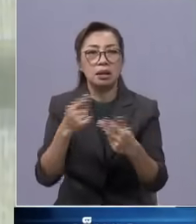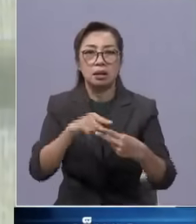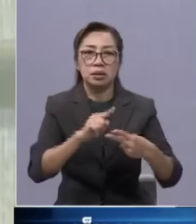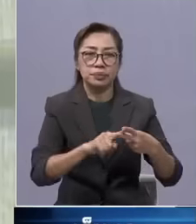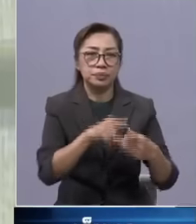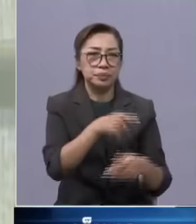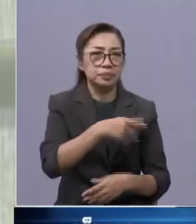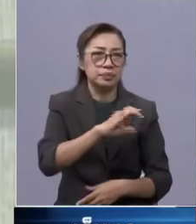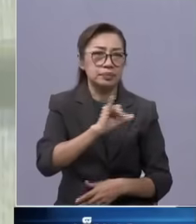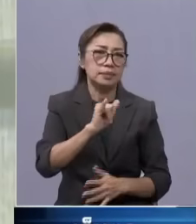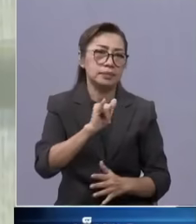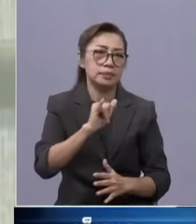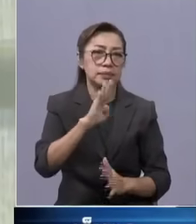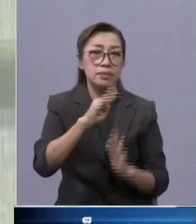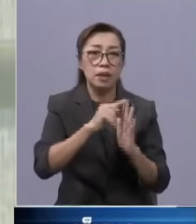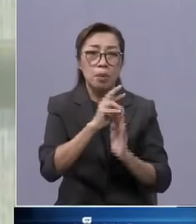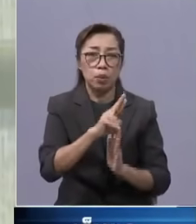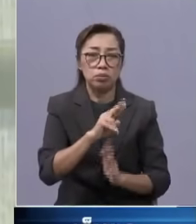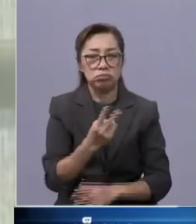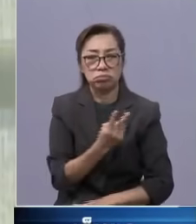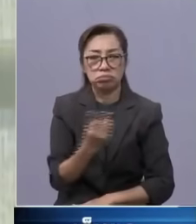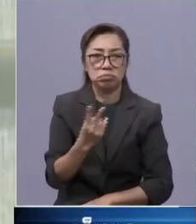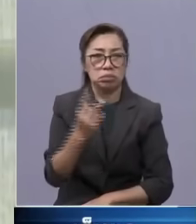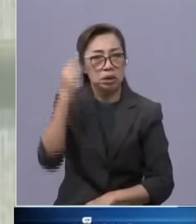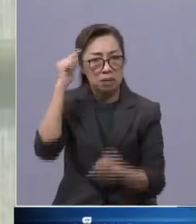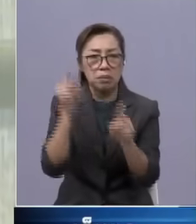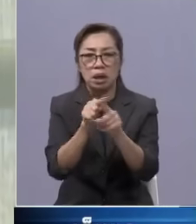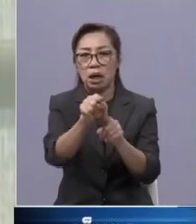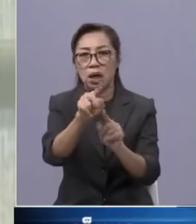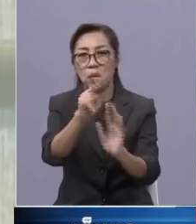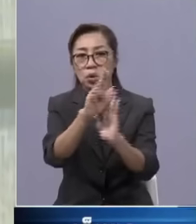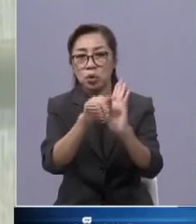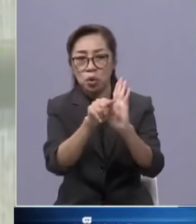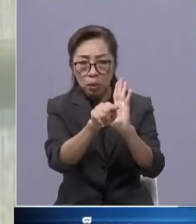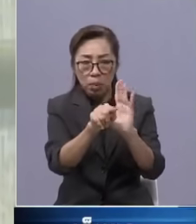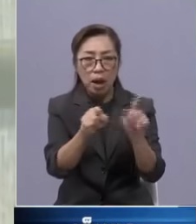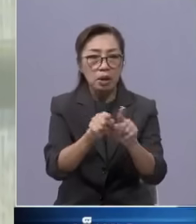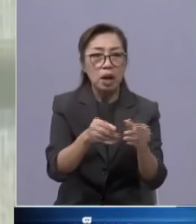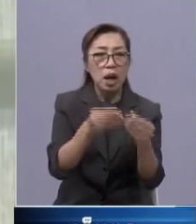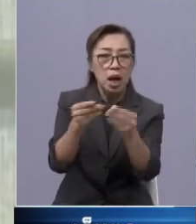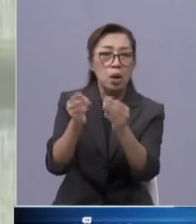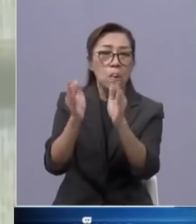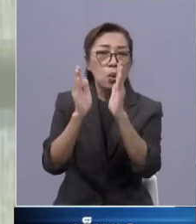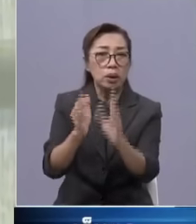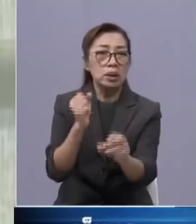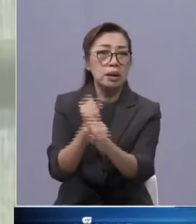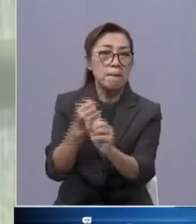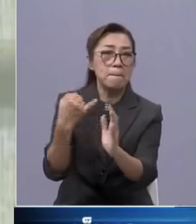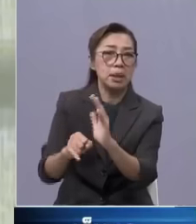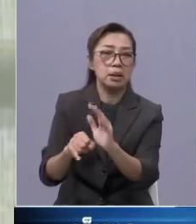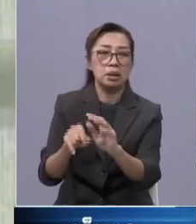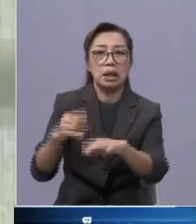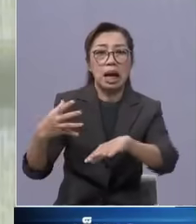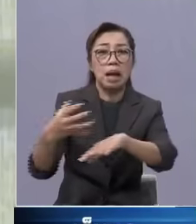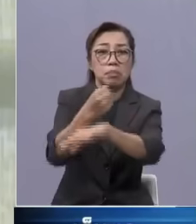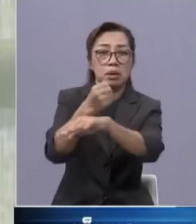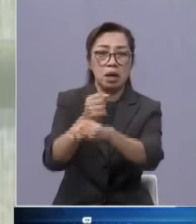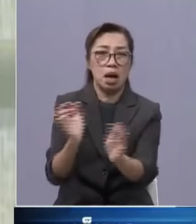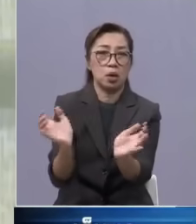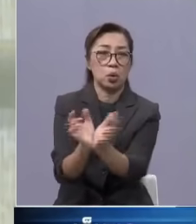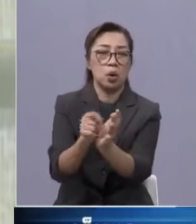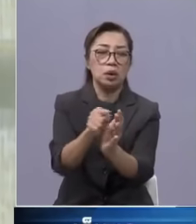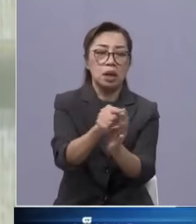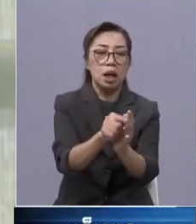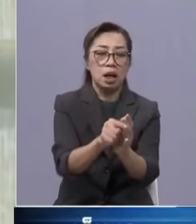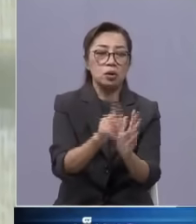แสงกนกกุลครับจากคณะก้าวหน้าเห็นถึงพ้องต่อการออกนโยบายนิรโทษกรรมนักโทษและผู้ต้องหาคดีการเมืองเพื่อหวัง